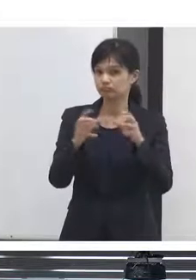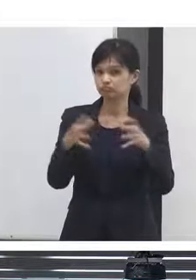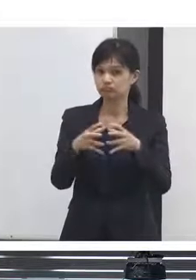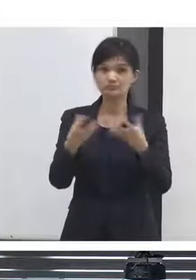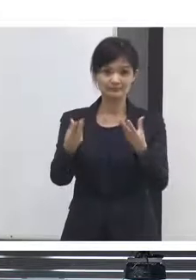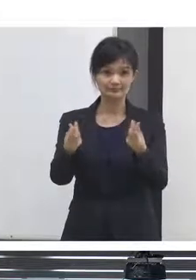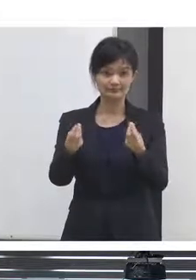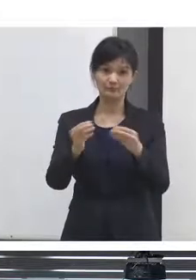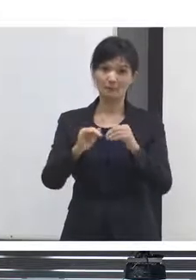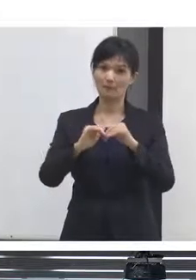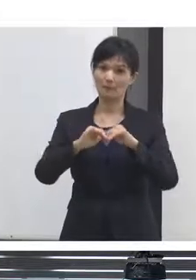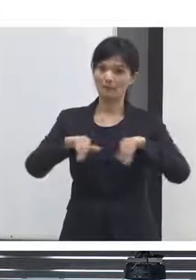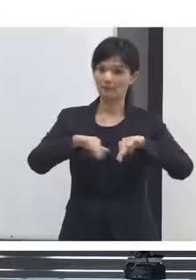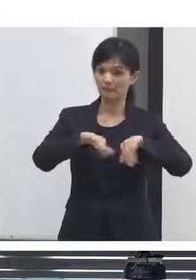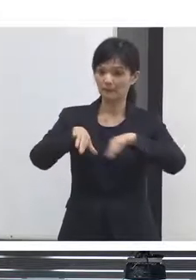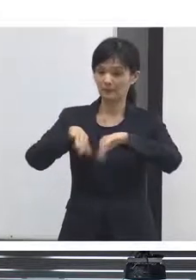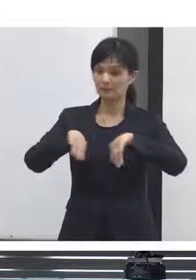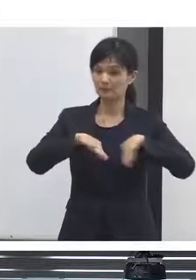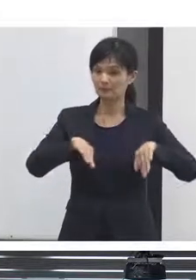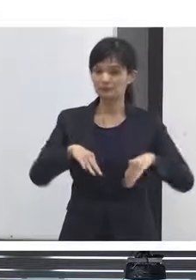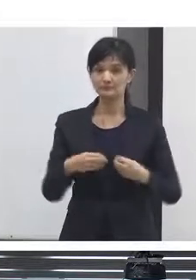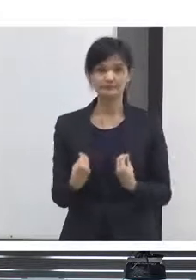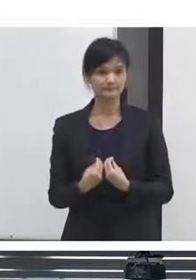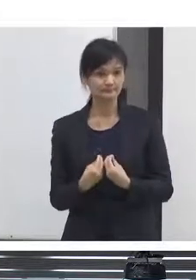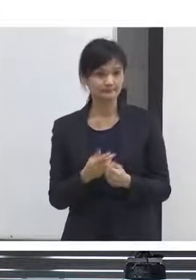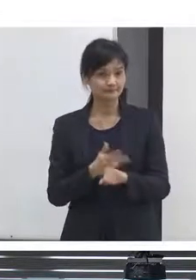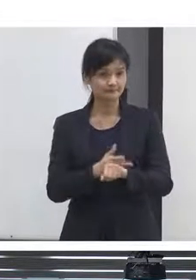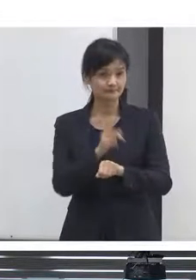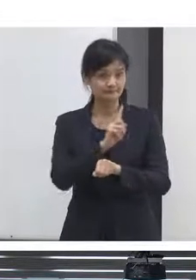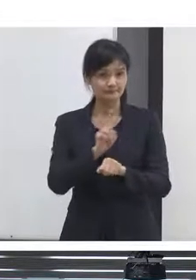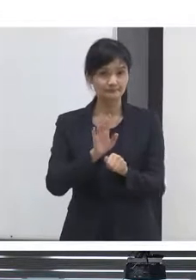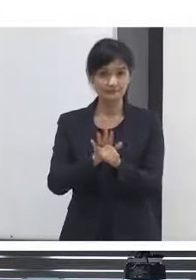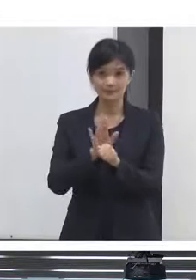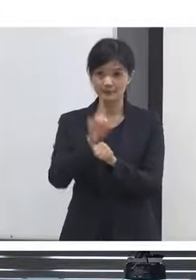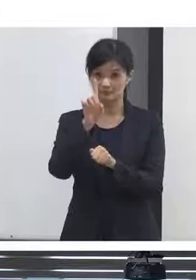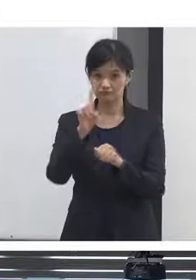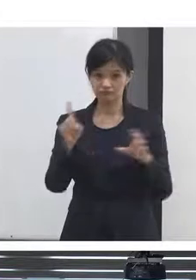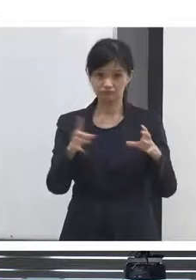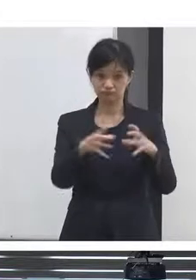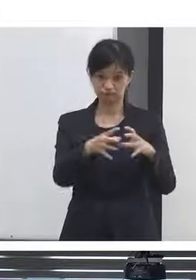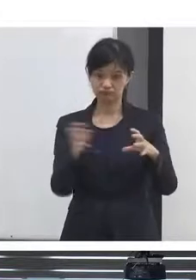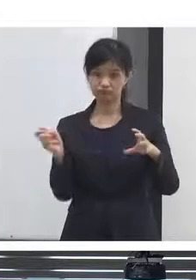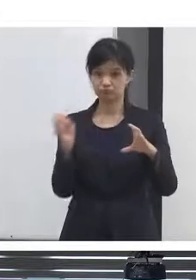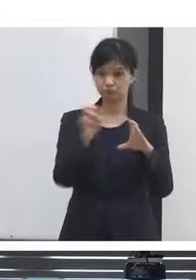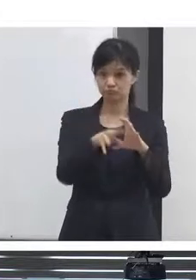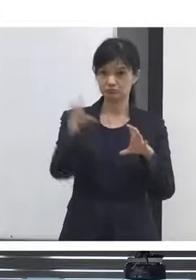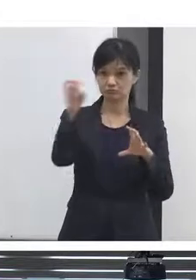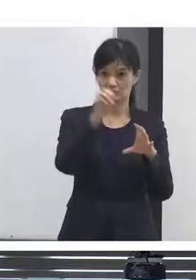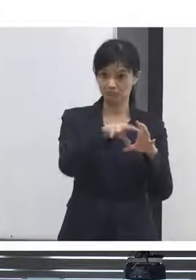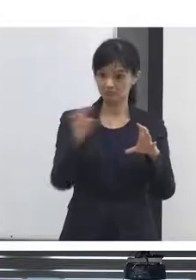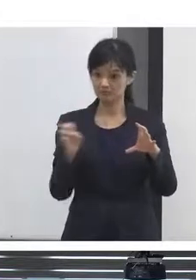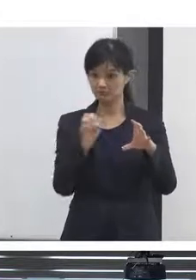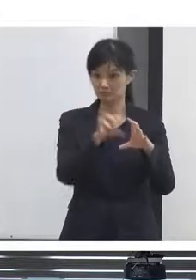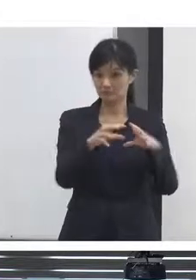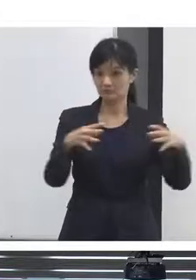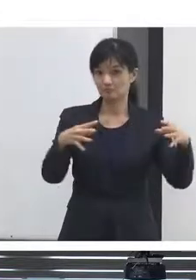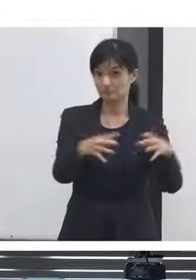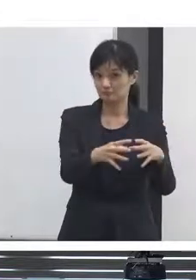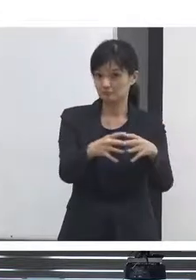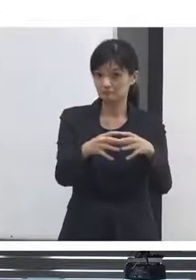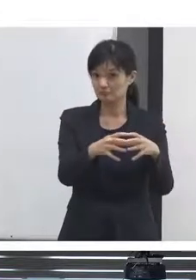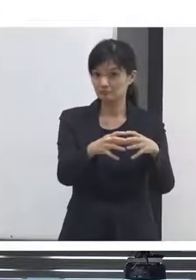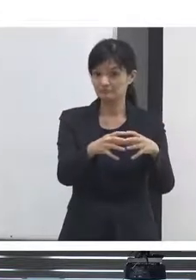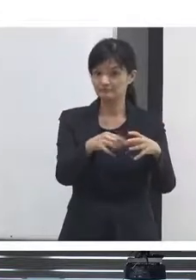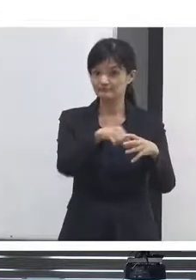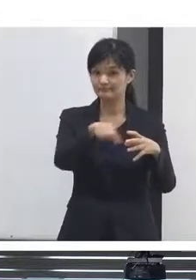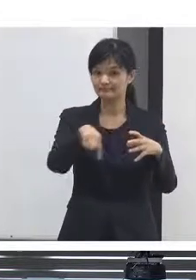那是不是能够透过一个方式把这个资料都丢在同一个地方，就好像一个湖一样，然后呢，最后能够很容易的在这个湖里面